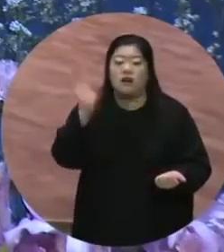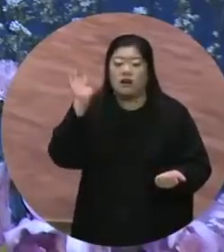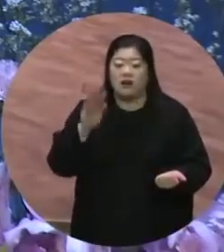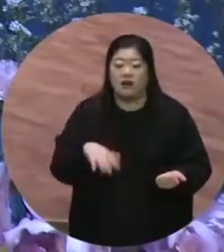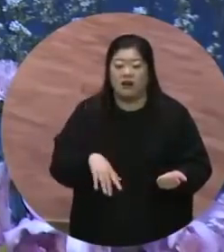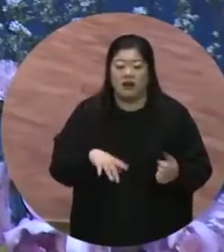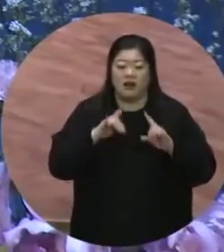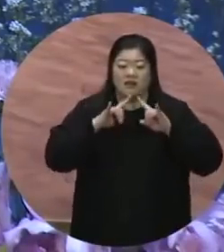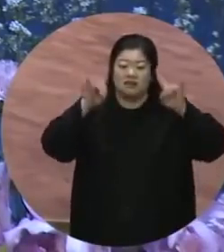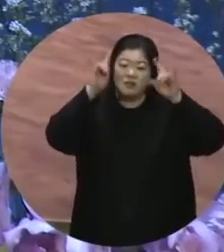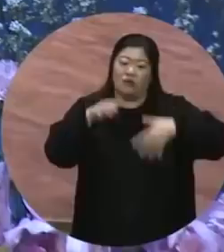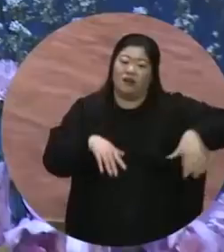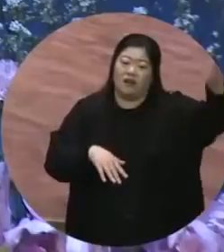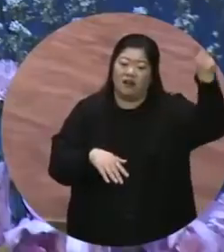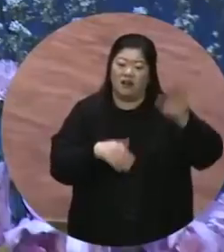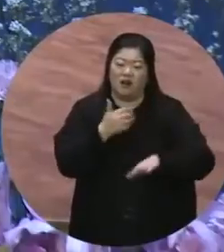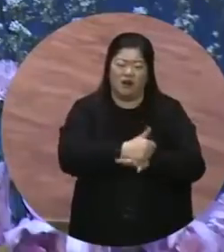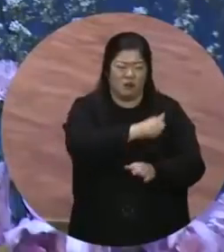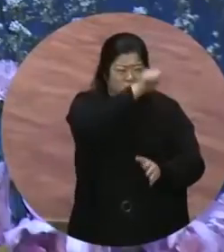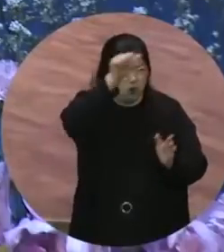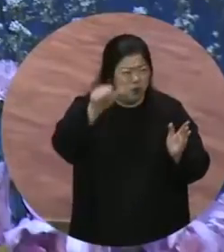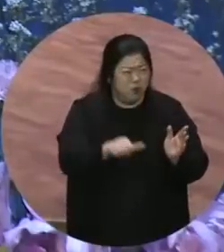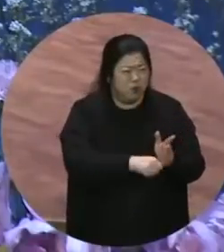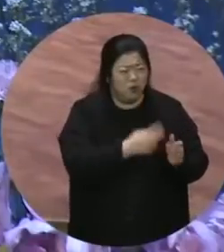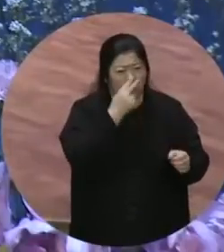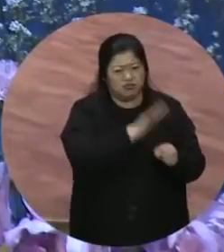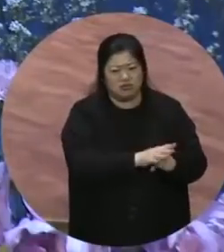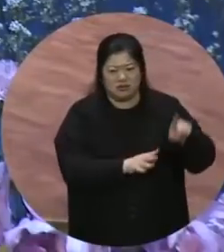그곳으로 쫙 다 끌려갑니다. 반면에